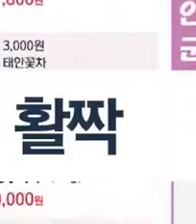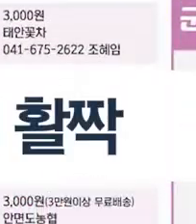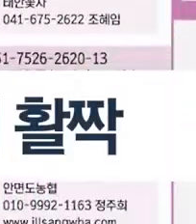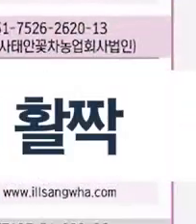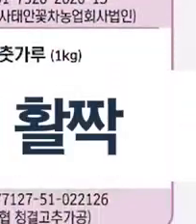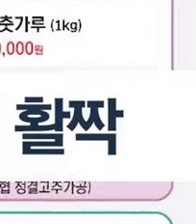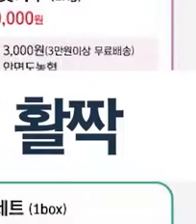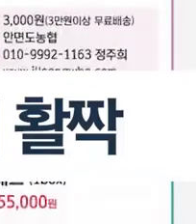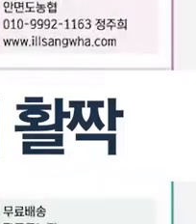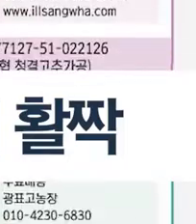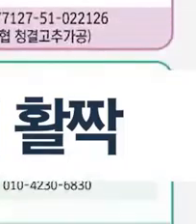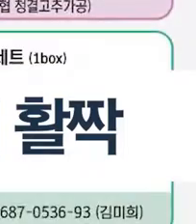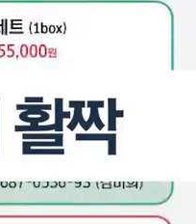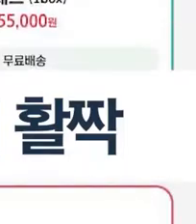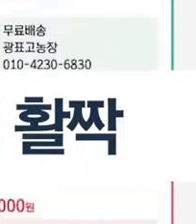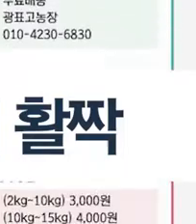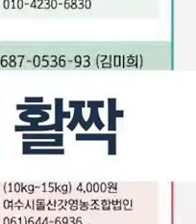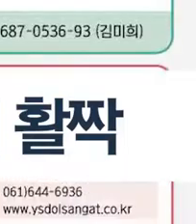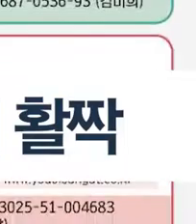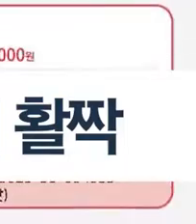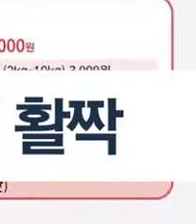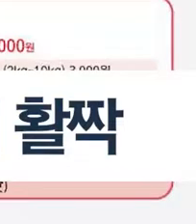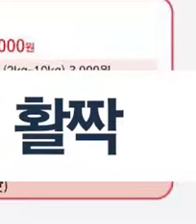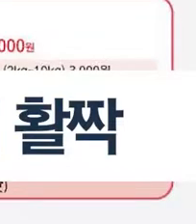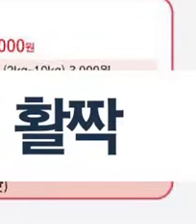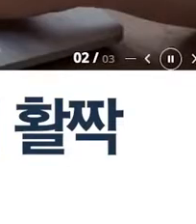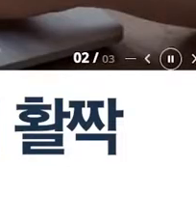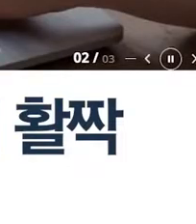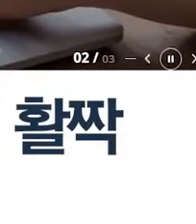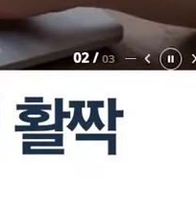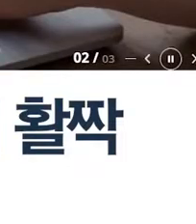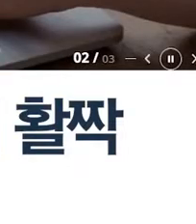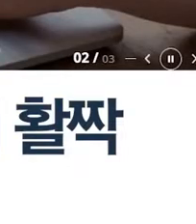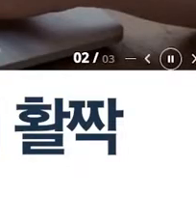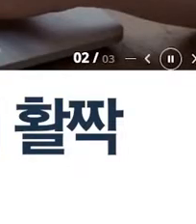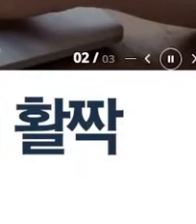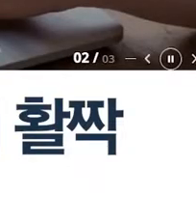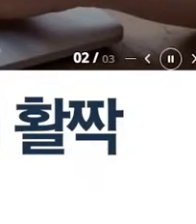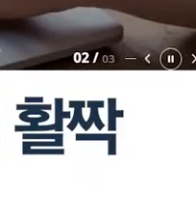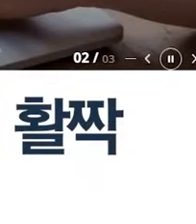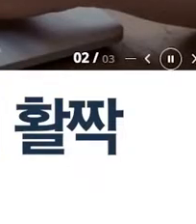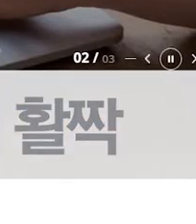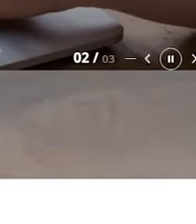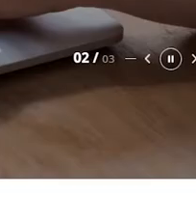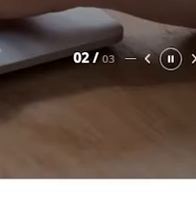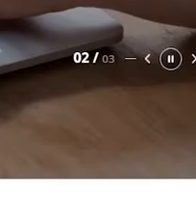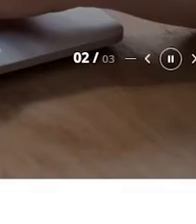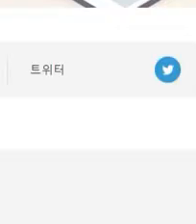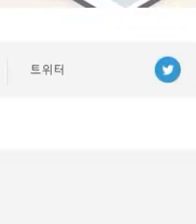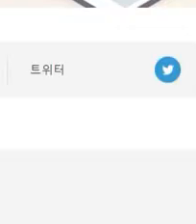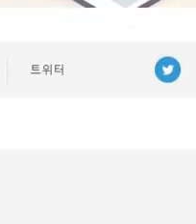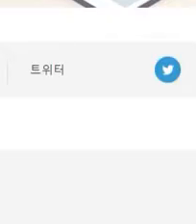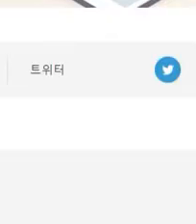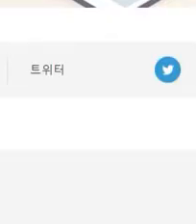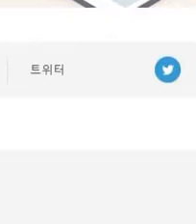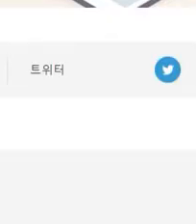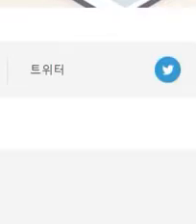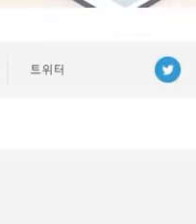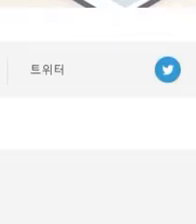강서구가 민족 대명절 설을 맞아 오는 24일까지 비대면 직거래 장터를 운영합니다.